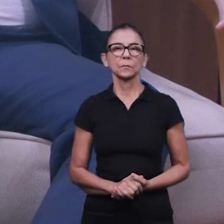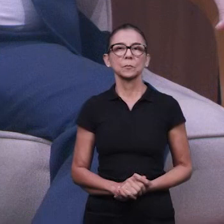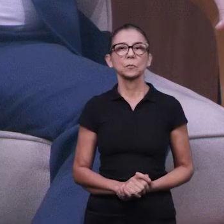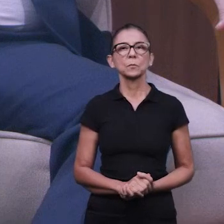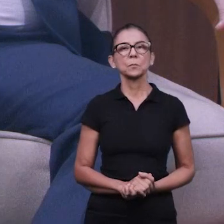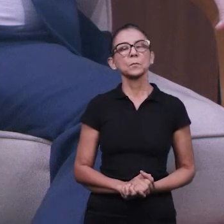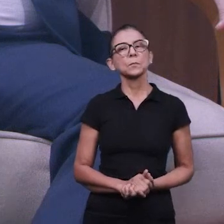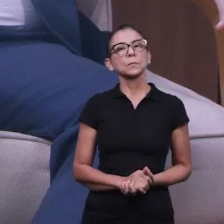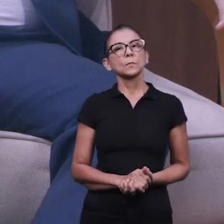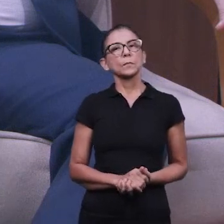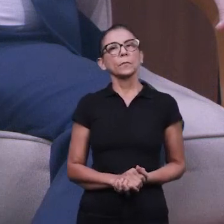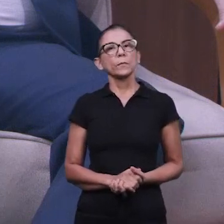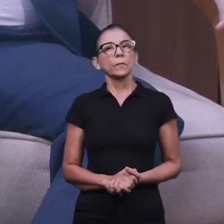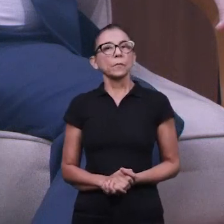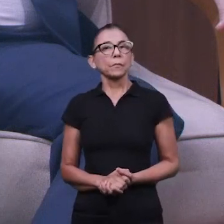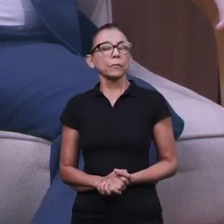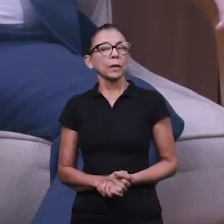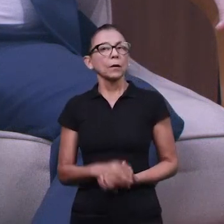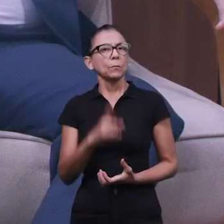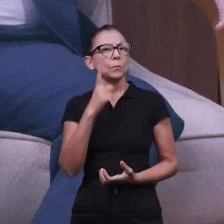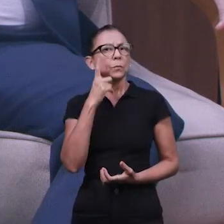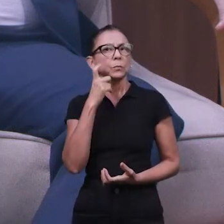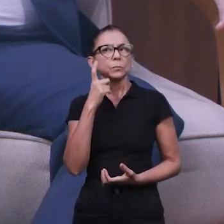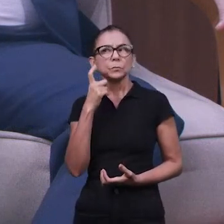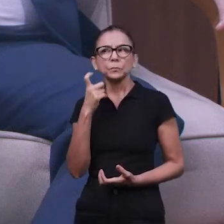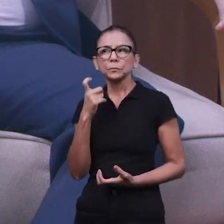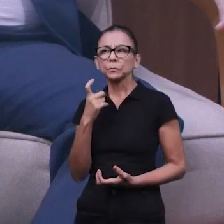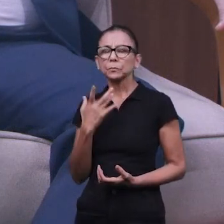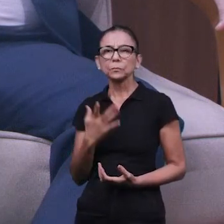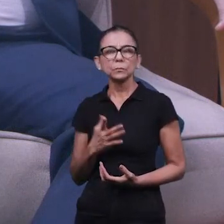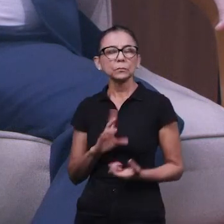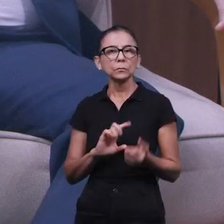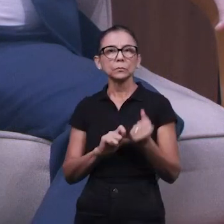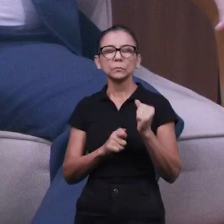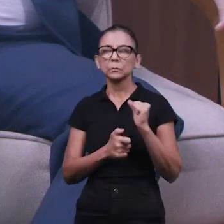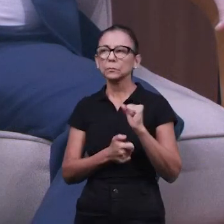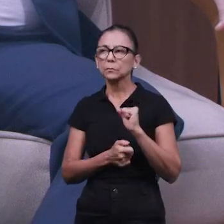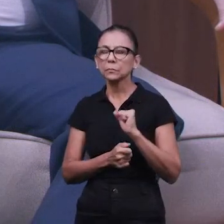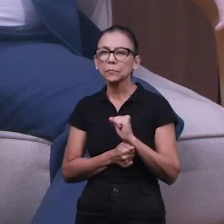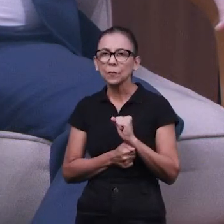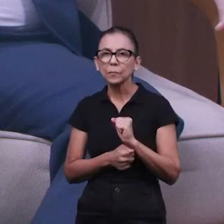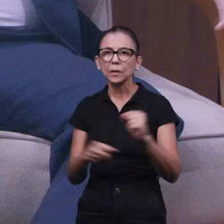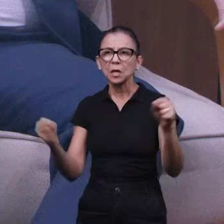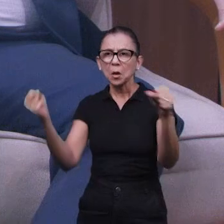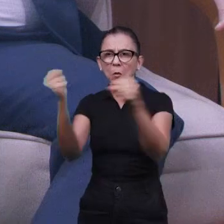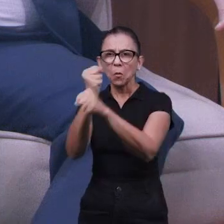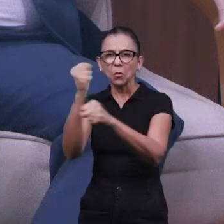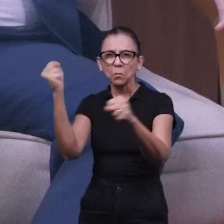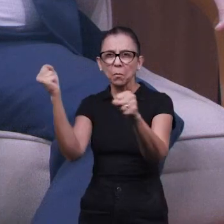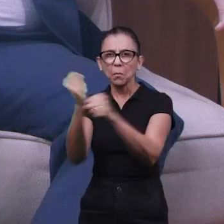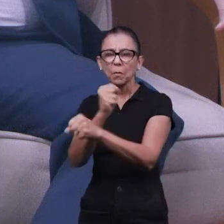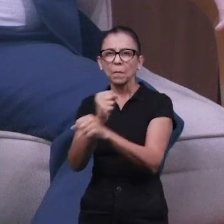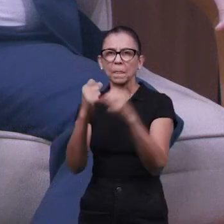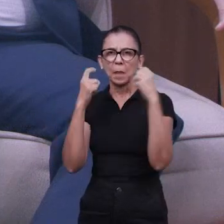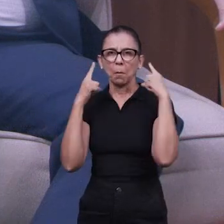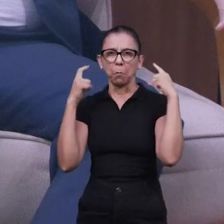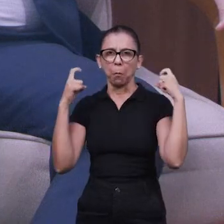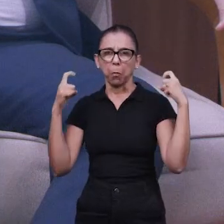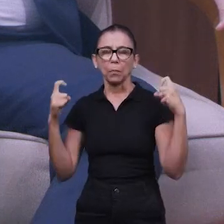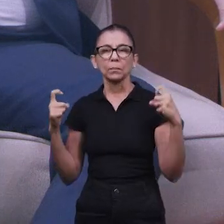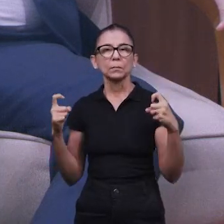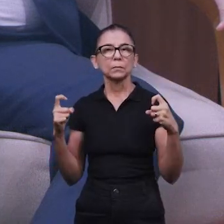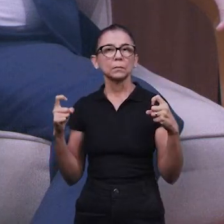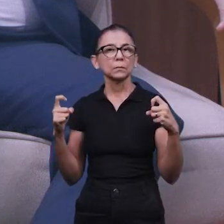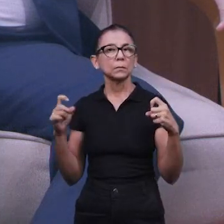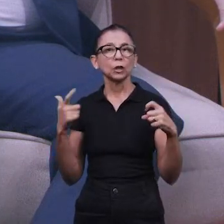c'était une œuvre un peu mystérieuse même, réalisée sans bruit de marteau. Donc